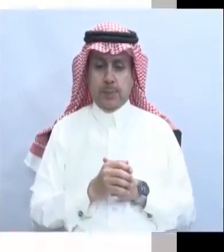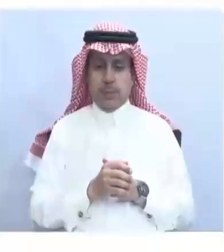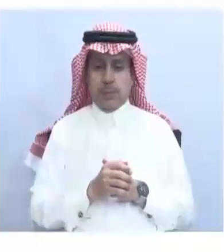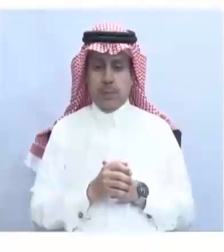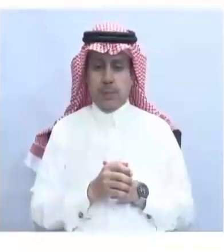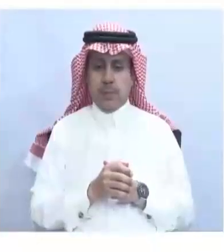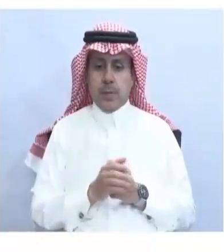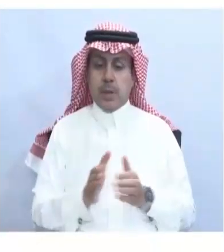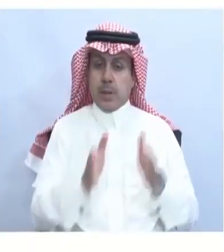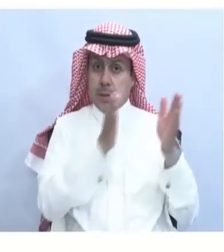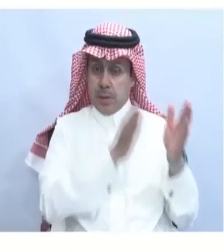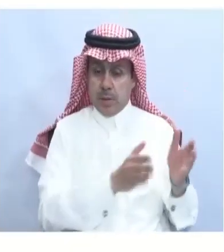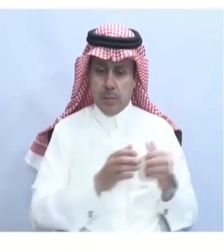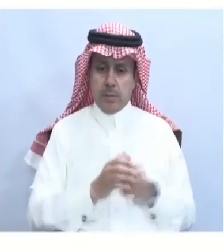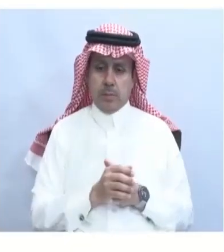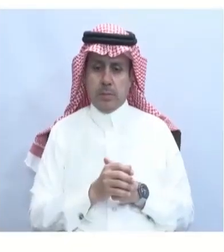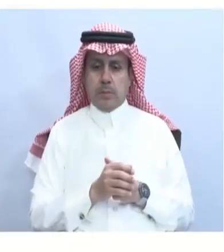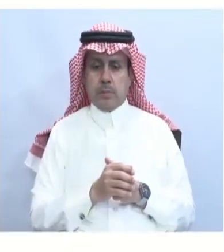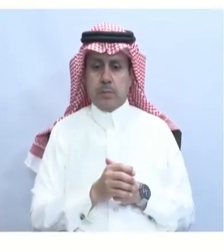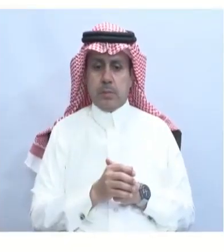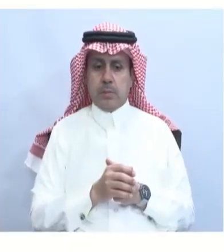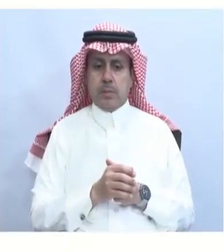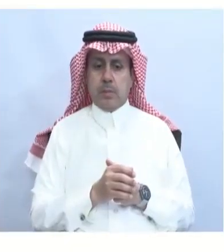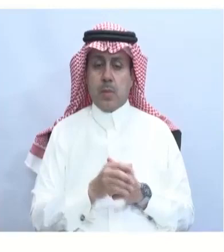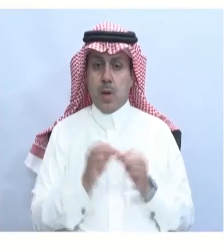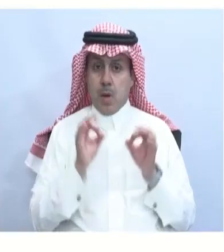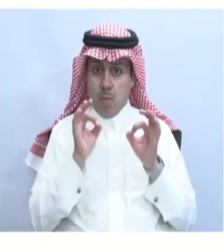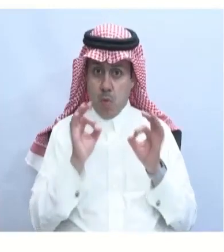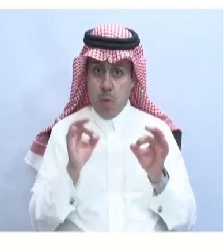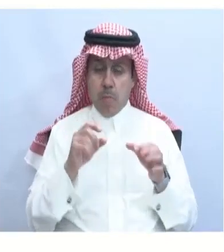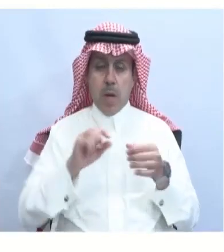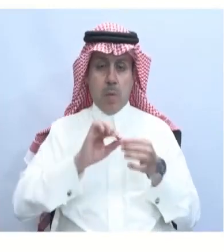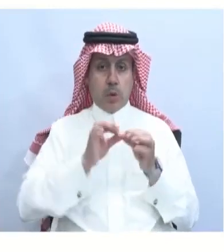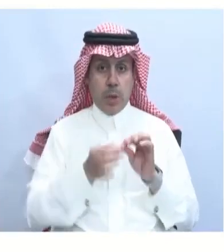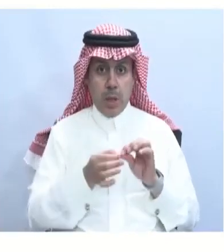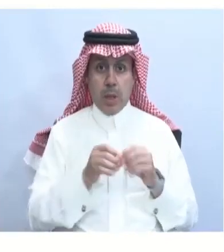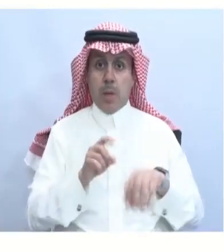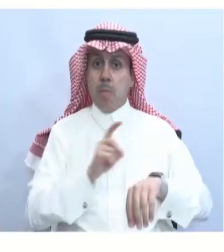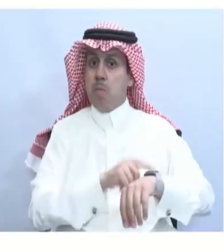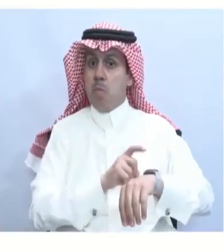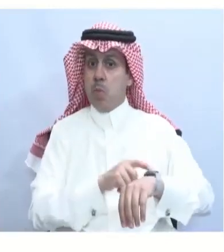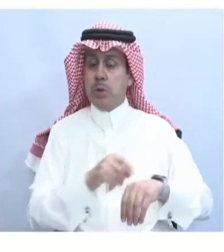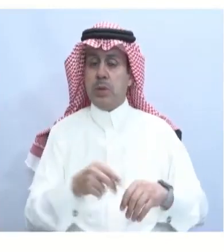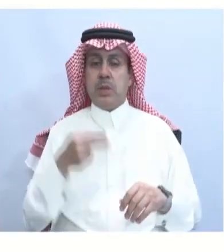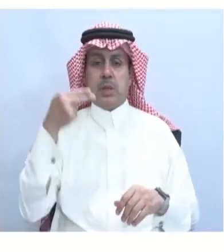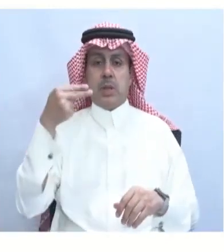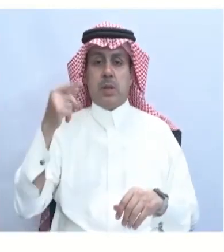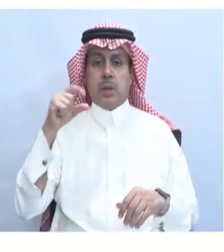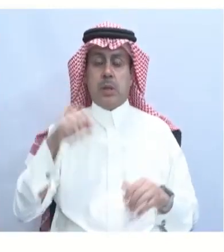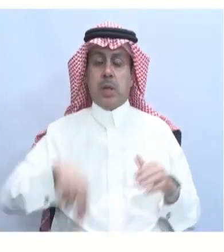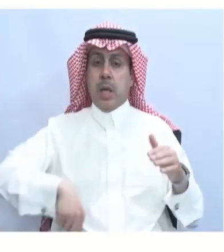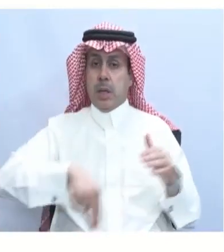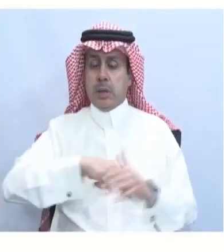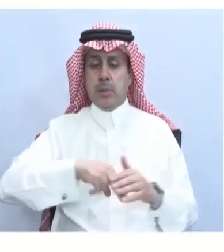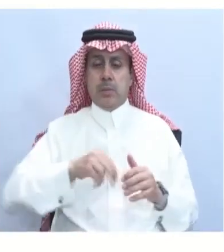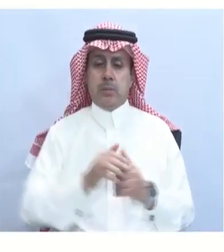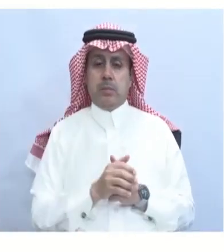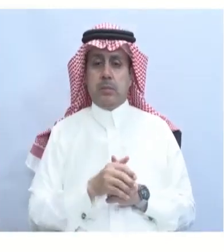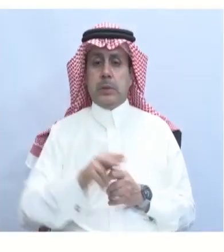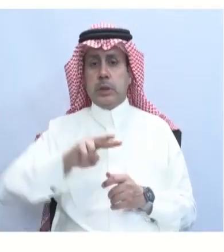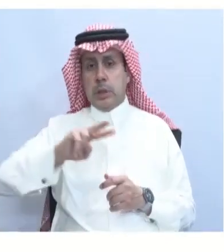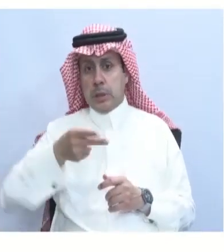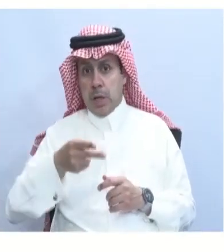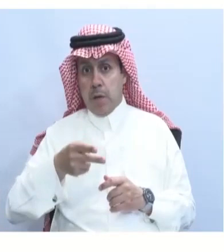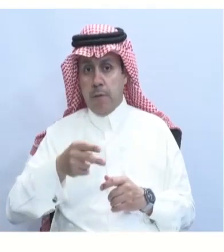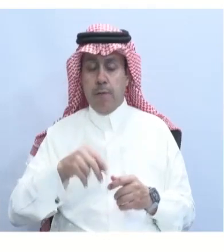الطلاب الى هذا المحور المهم المتعلق بمده العده هنا تختلف العده